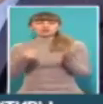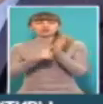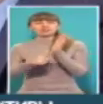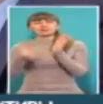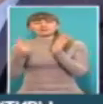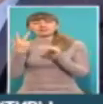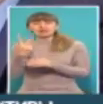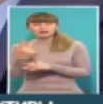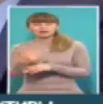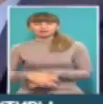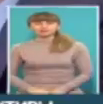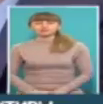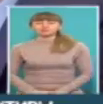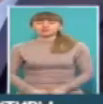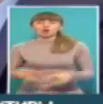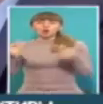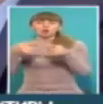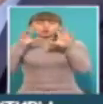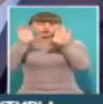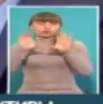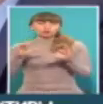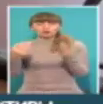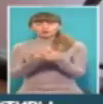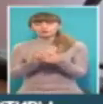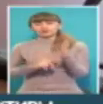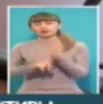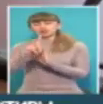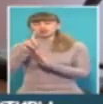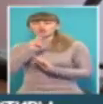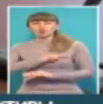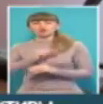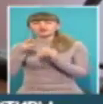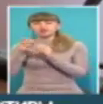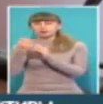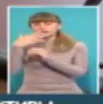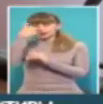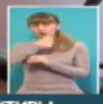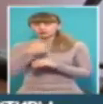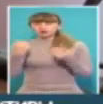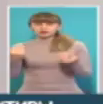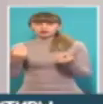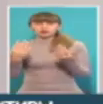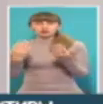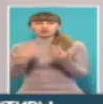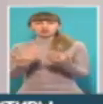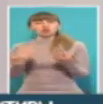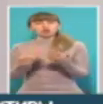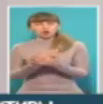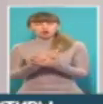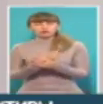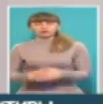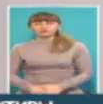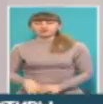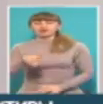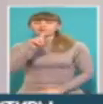73-м. Действующий уголовный кодекс, что начал работать в 2015-м, сегодня назовут кодексом нового поколения. За 26 лет